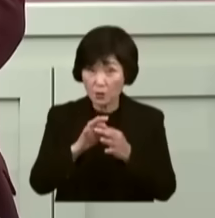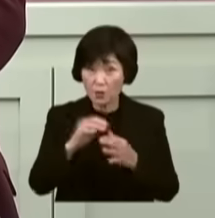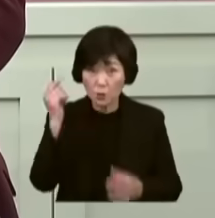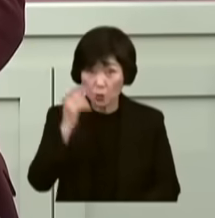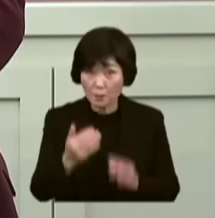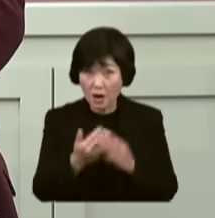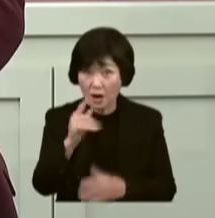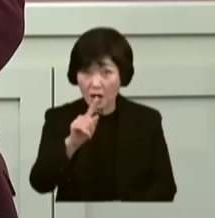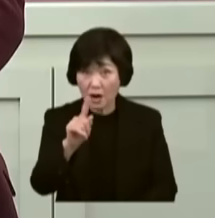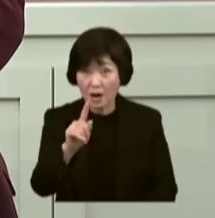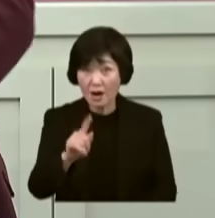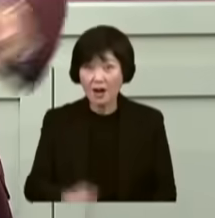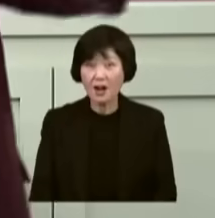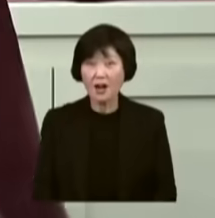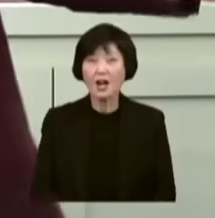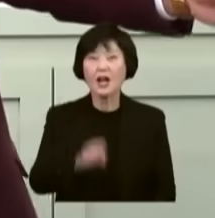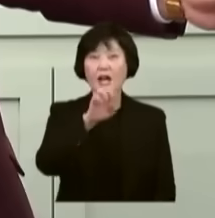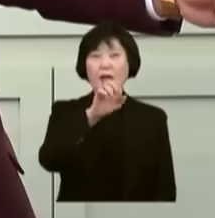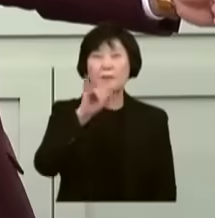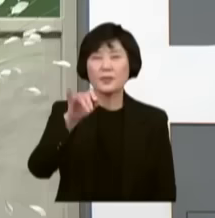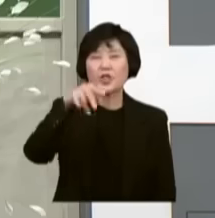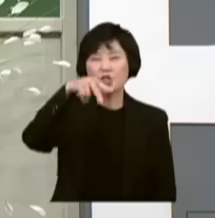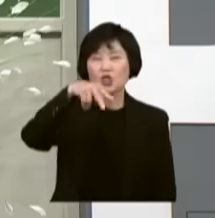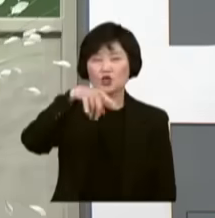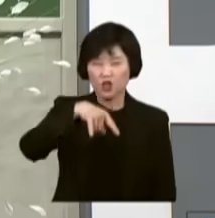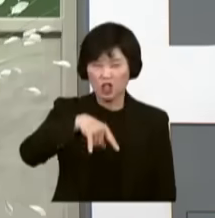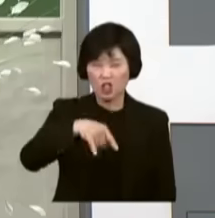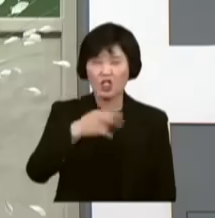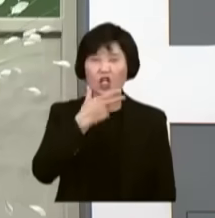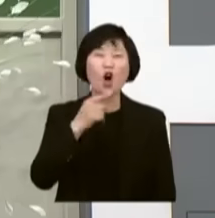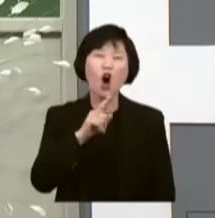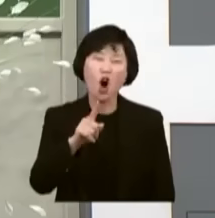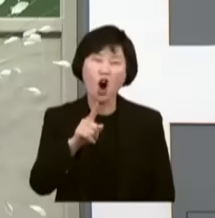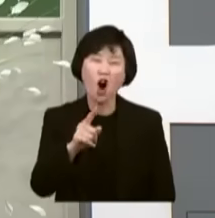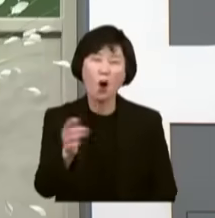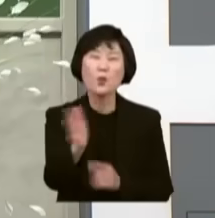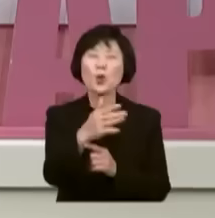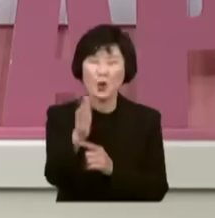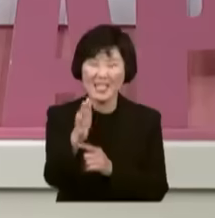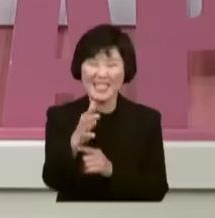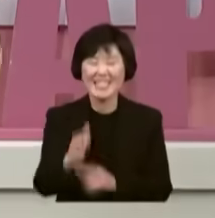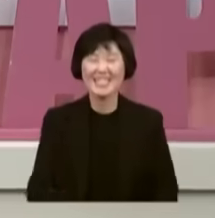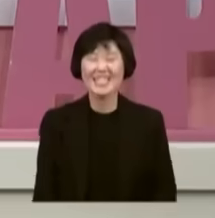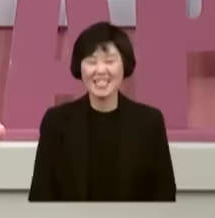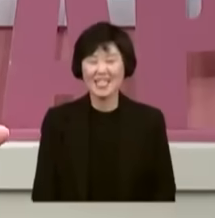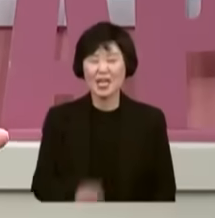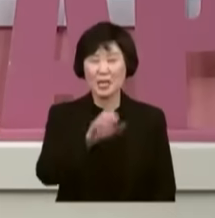아들이. 피쉬 이렇게 웃잖아. 그러면 또 얘는 또 이렇게 웃어줘.